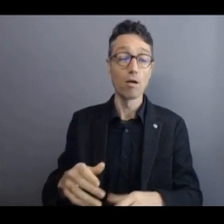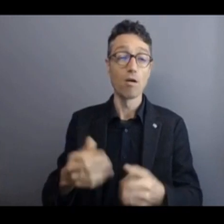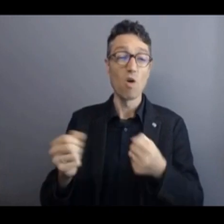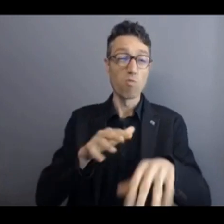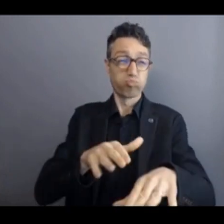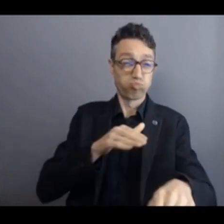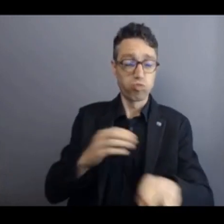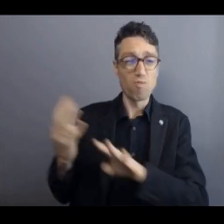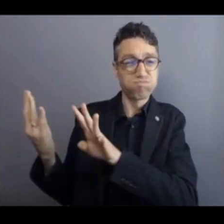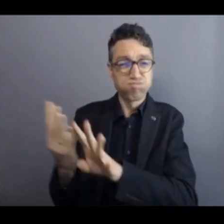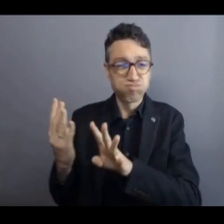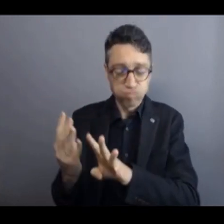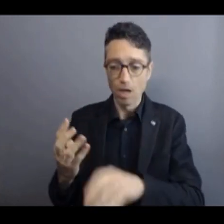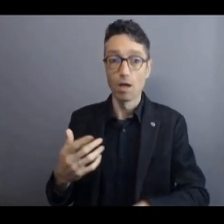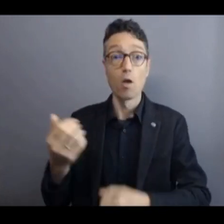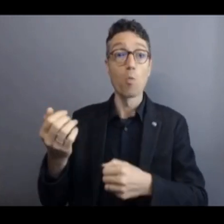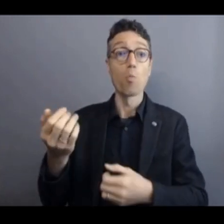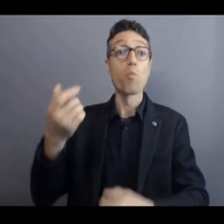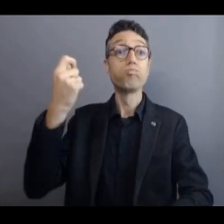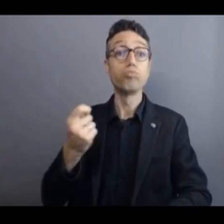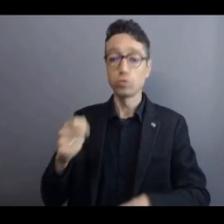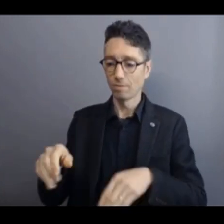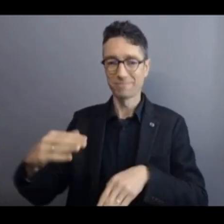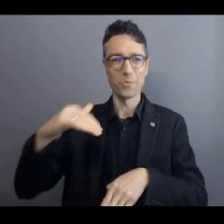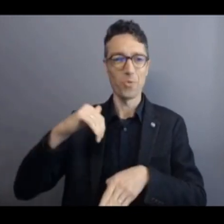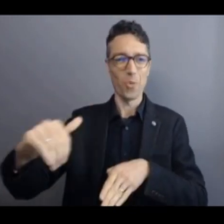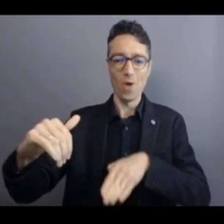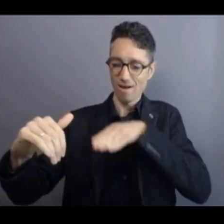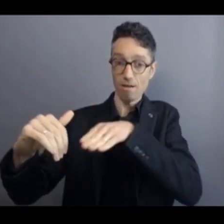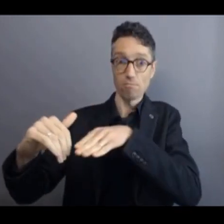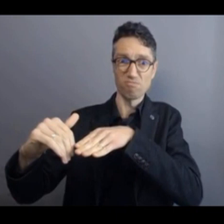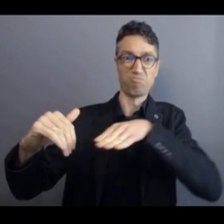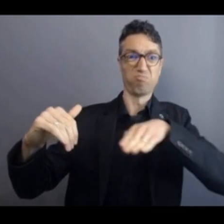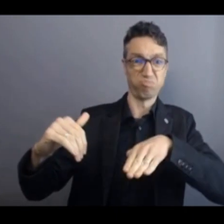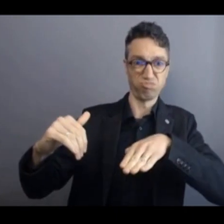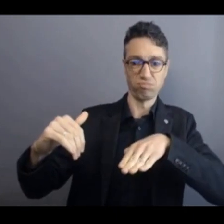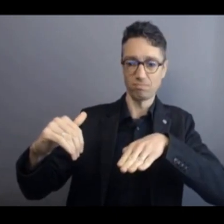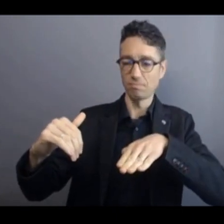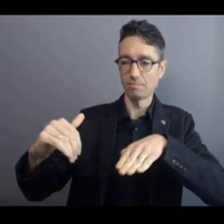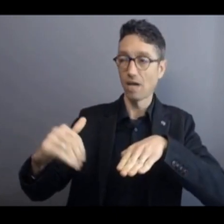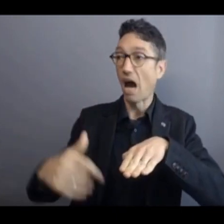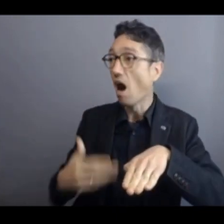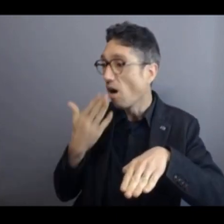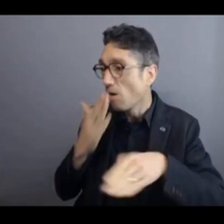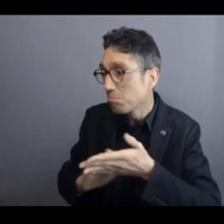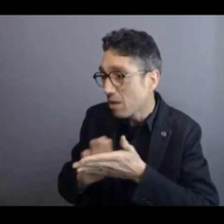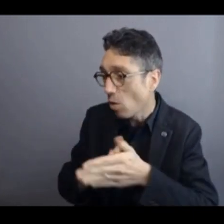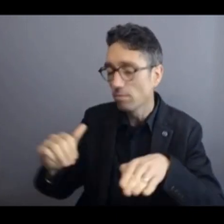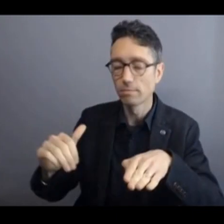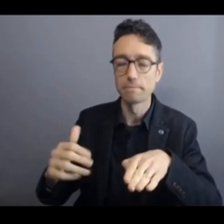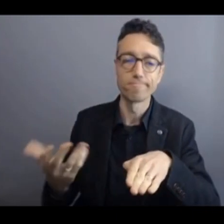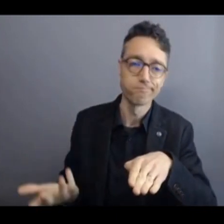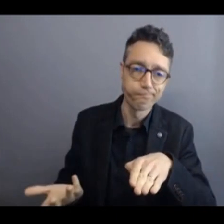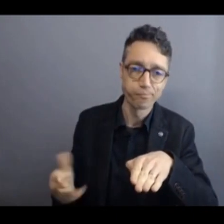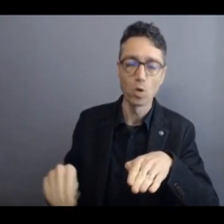exprès ». Ça, c'est un petit peu énervant, et c'est pas moi qui le dis, hein. C'est pratiquement toute la communauté, hein, ou alors ma rampe est en panne, parce que le bus